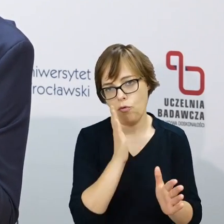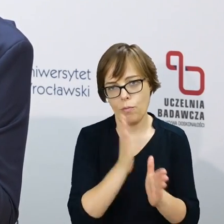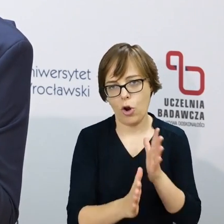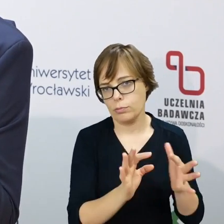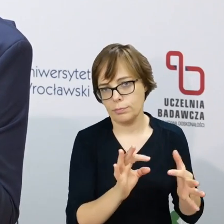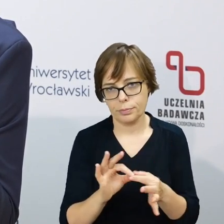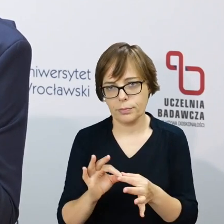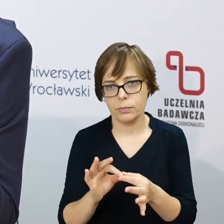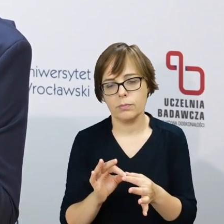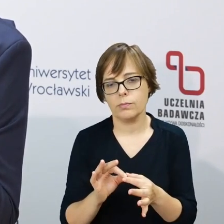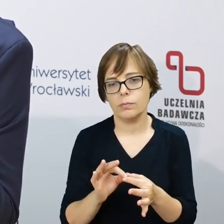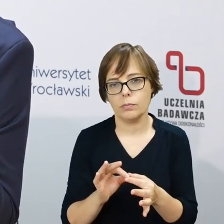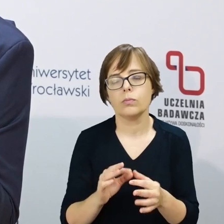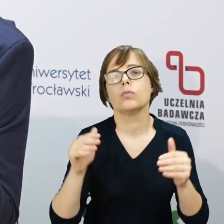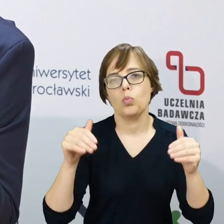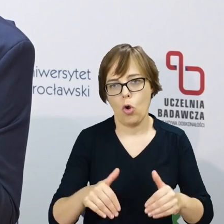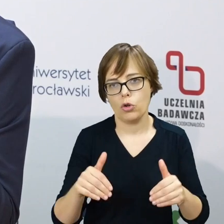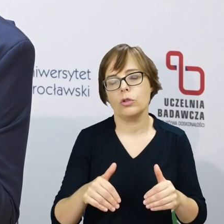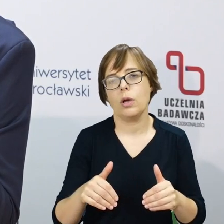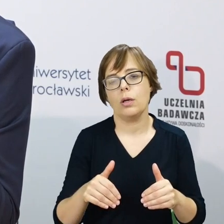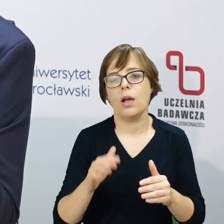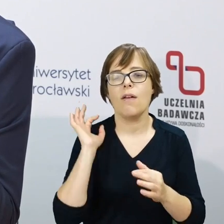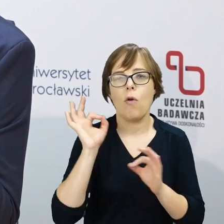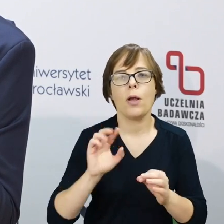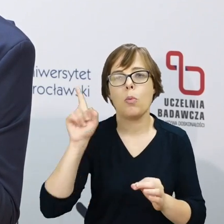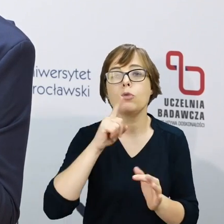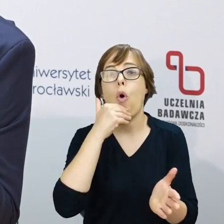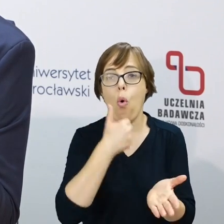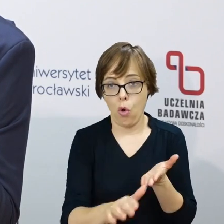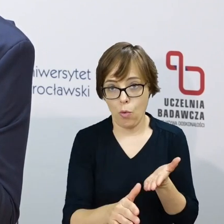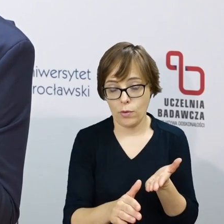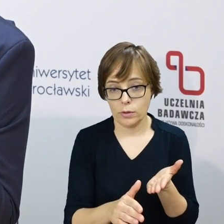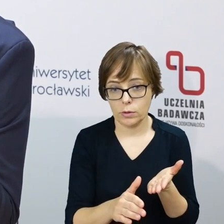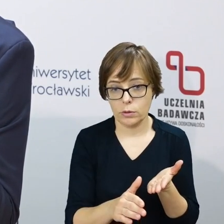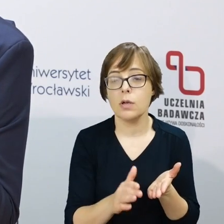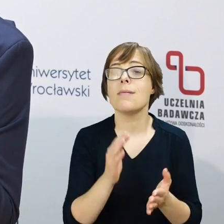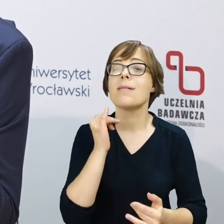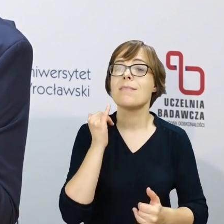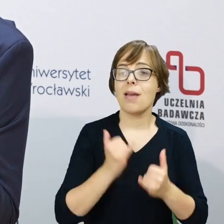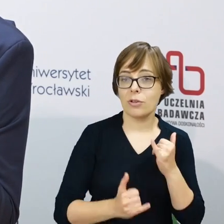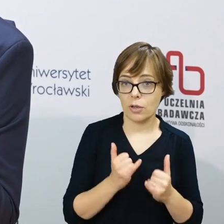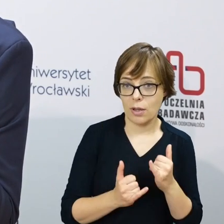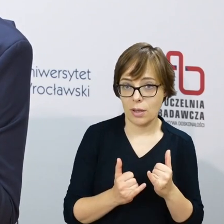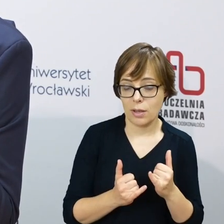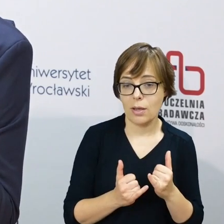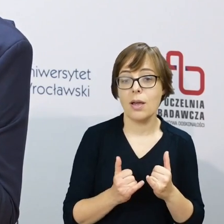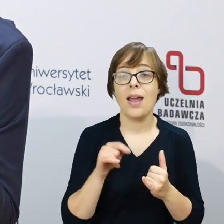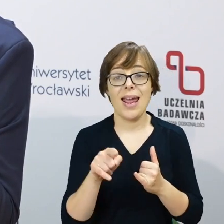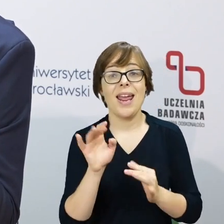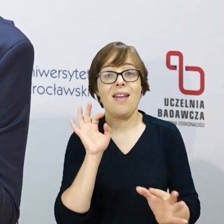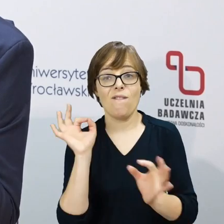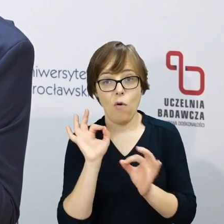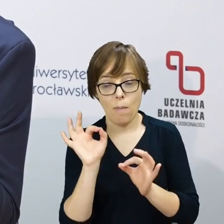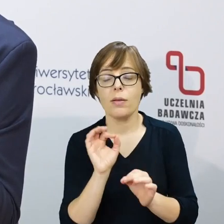można ograniczyć czy odmówić udostępnienia informacji publicznej, jeśli ta informacja podlega